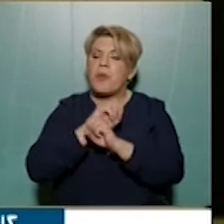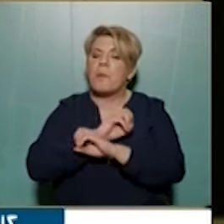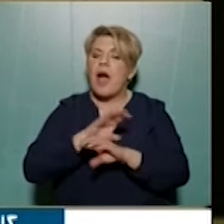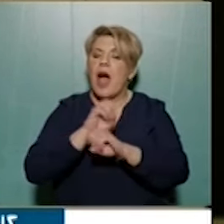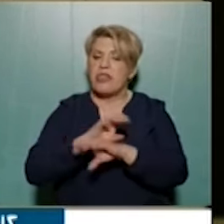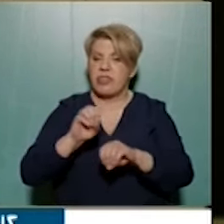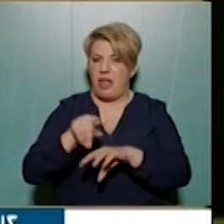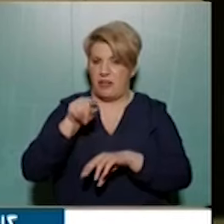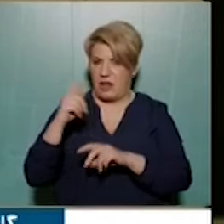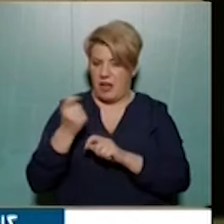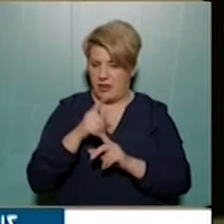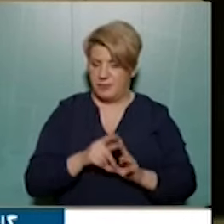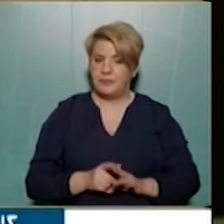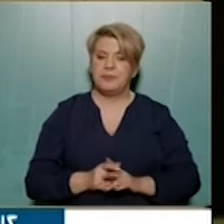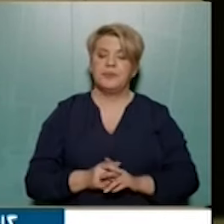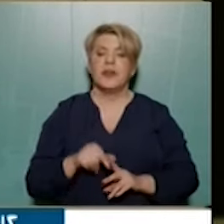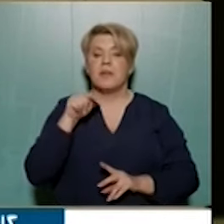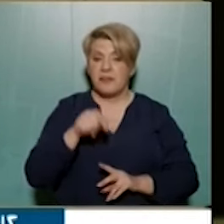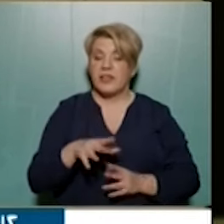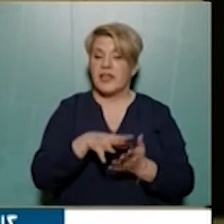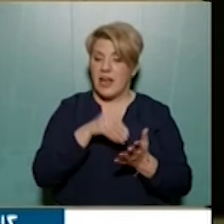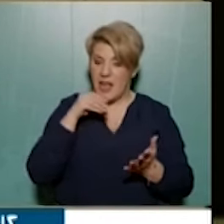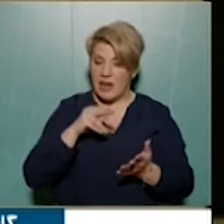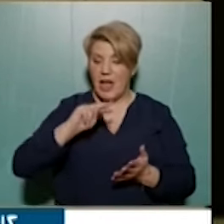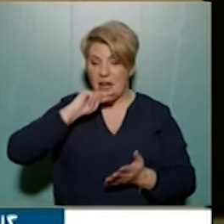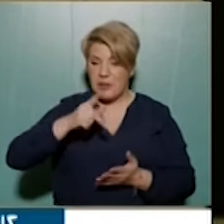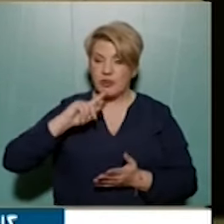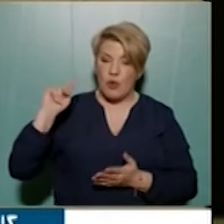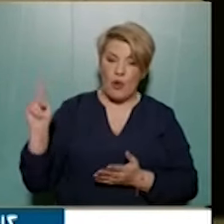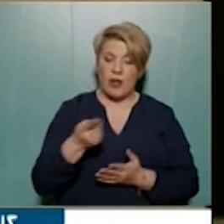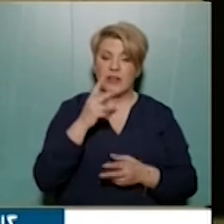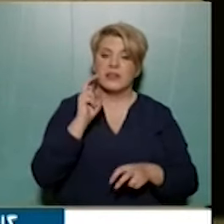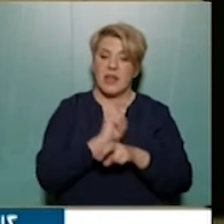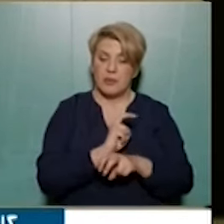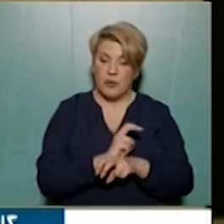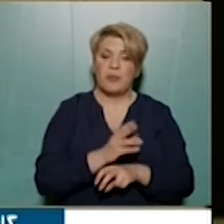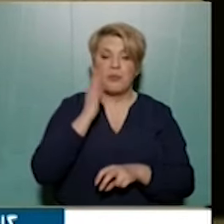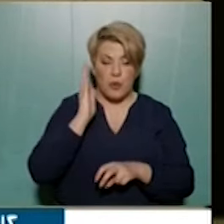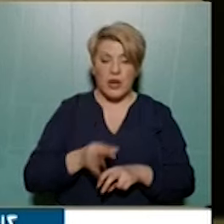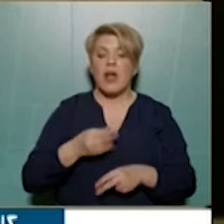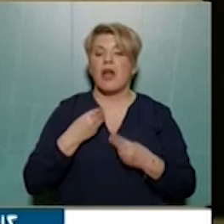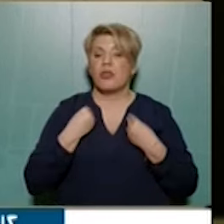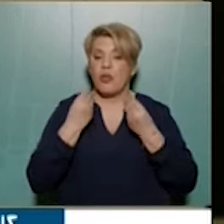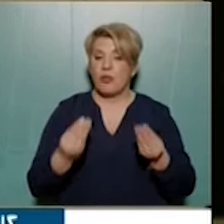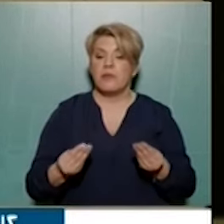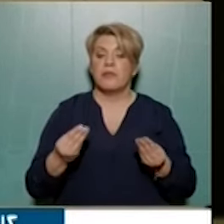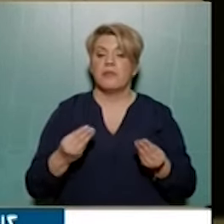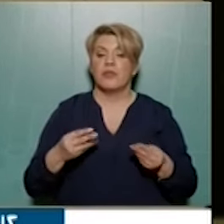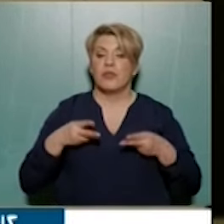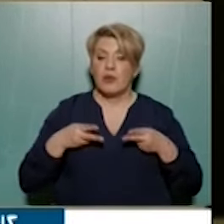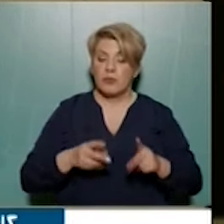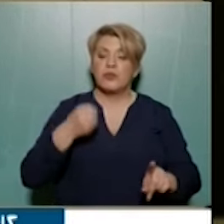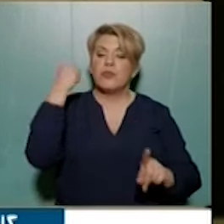από τα social media. Με αυτή την έννοια, απάντηση σε όλα αυτά και σε άλλα μπορεί να δοθεί μόνο μέσα από το δρόμο